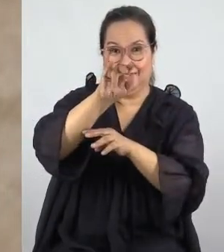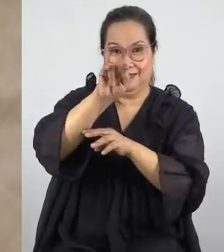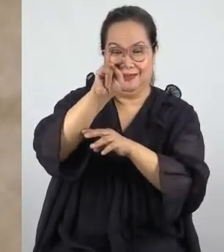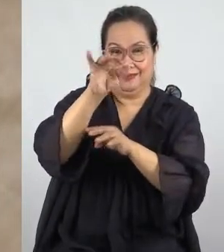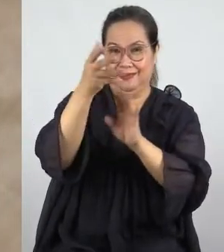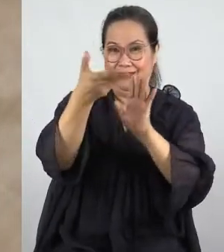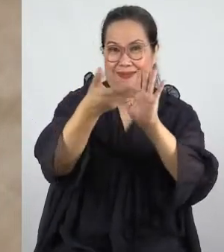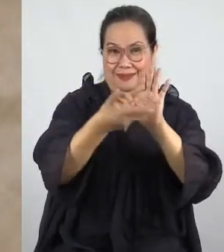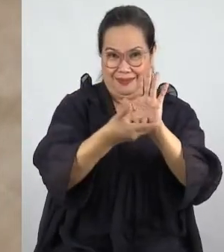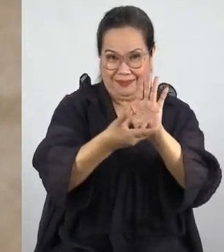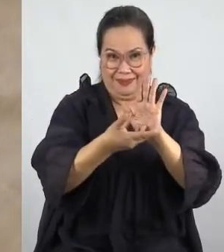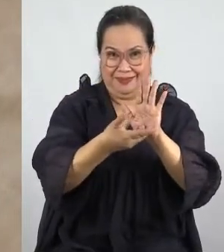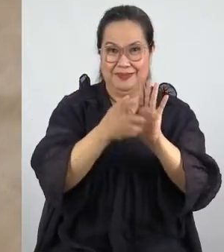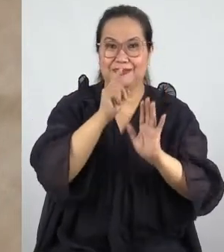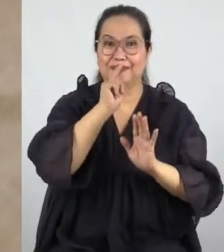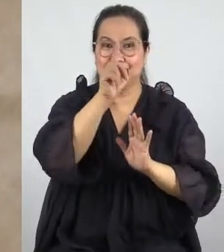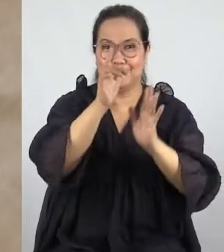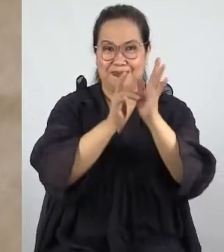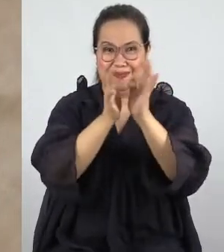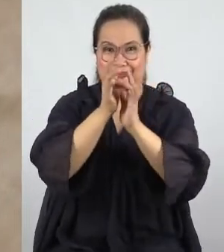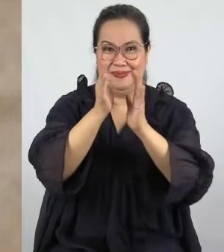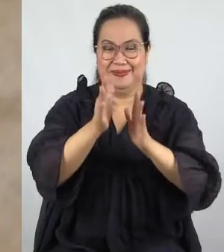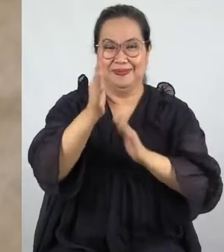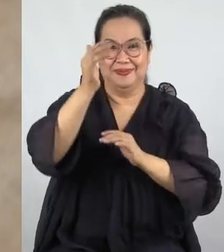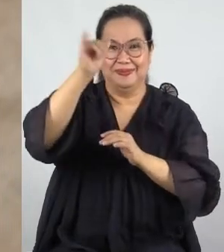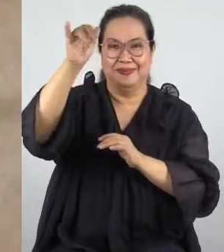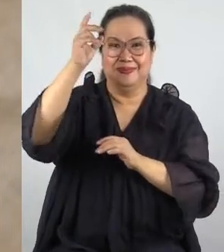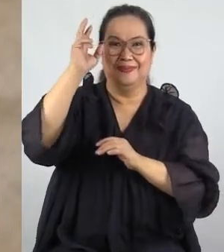tunay na pananampalataya. Para silang